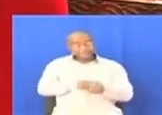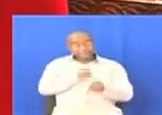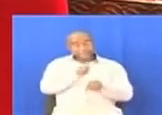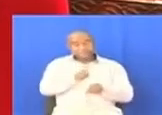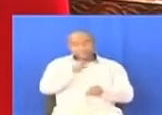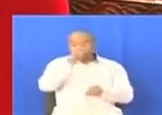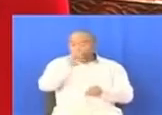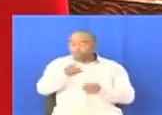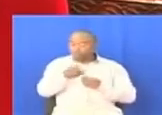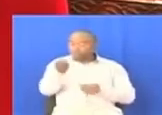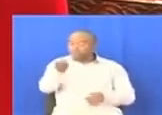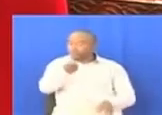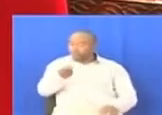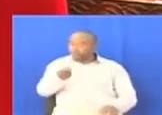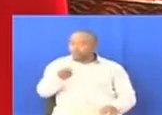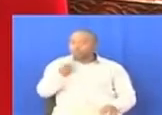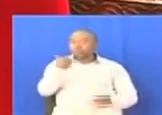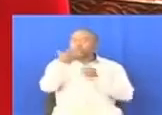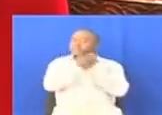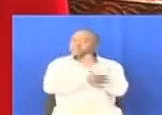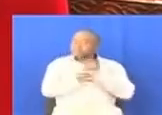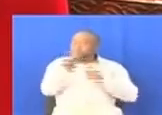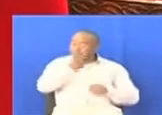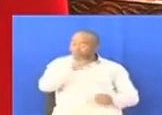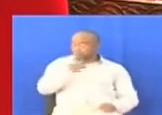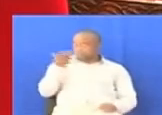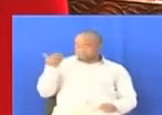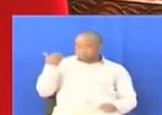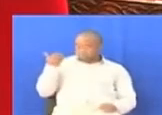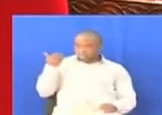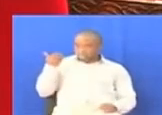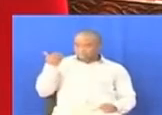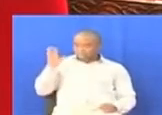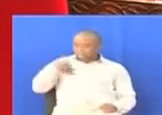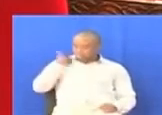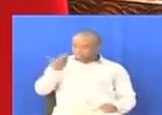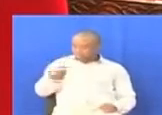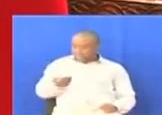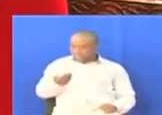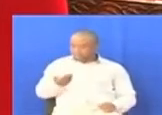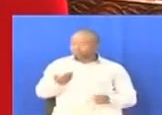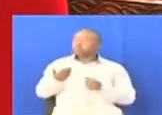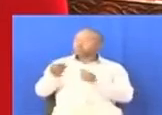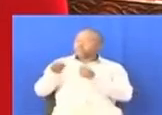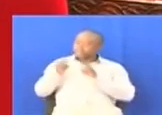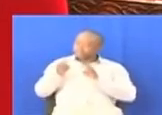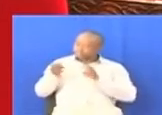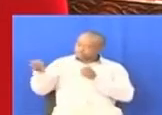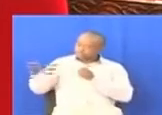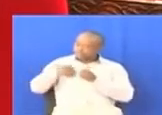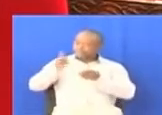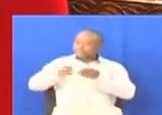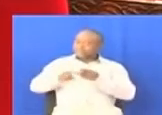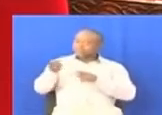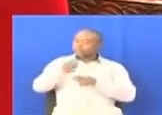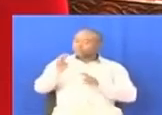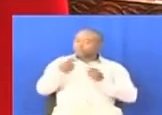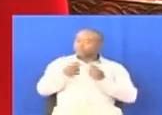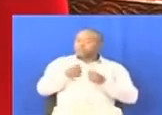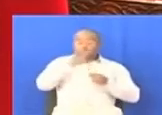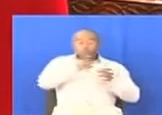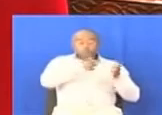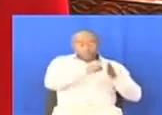watoaji wa mikopo wangetusamehe kwanza ile mikopo tulionayo, alafu ndo akatuambia tuwe tukachukua hiyo mikopo yao. Lakini huku unalipa